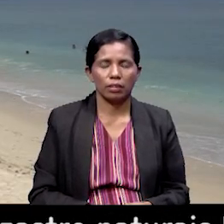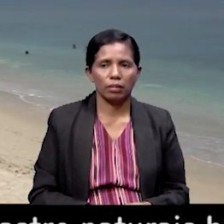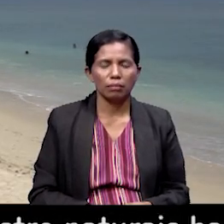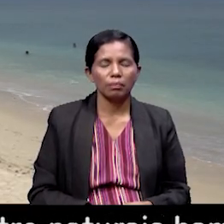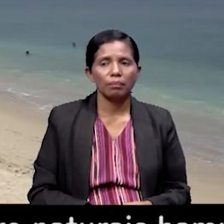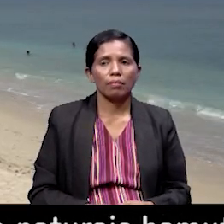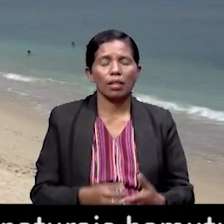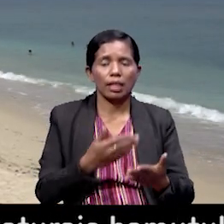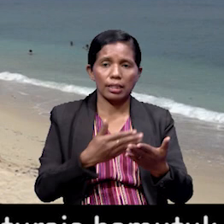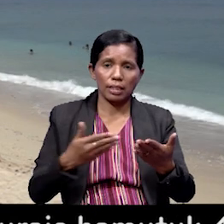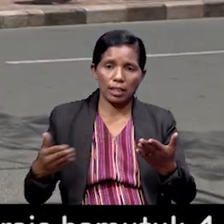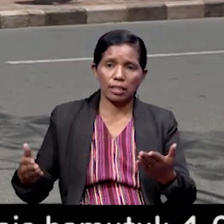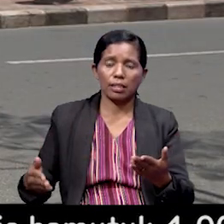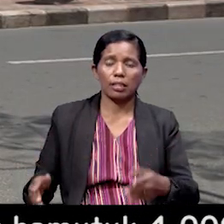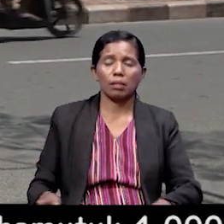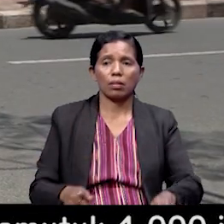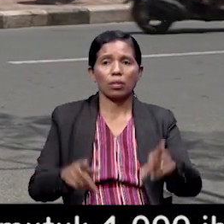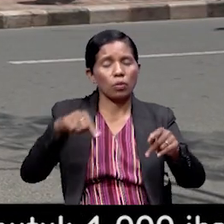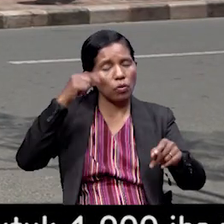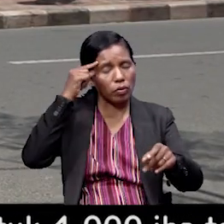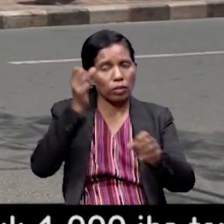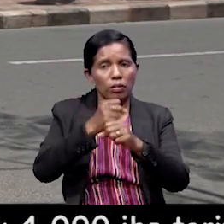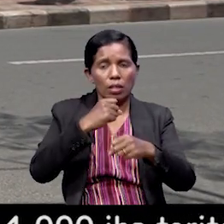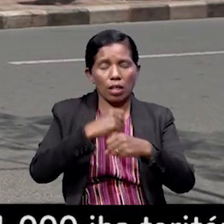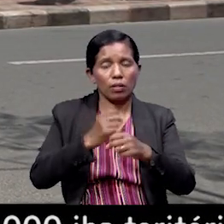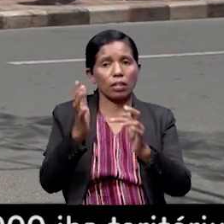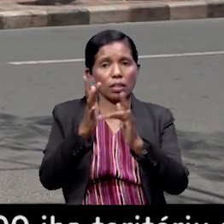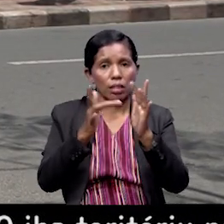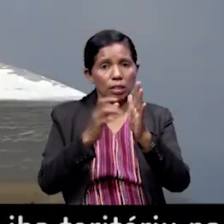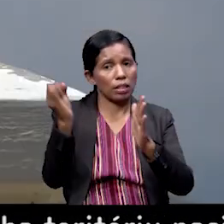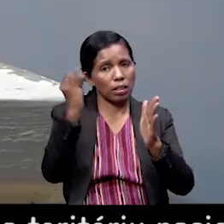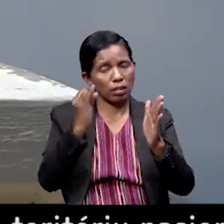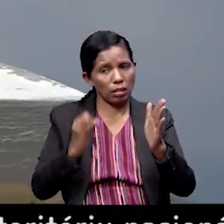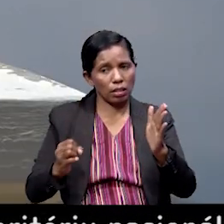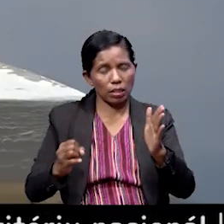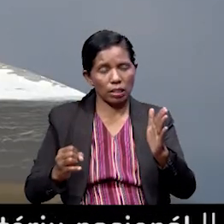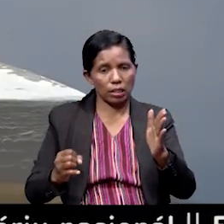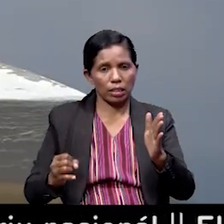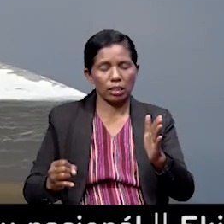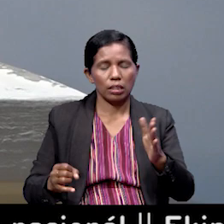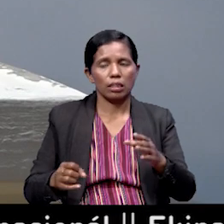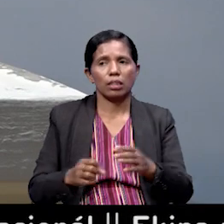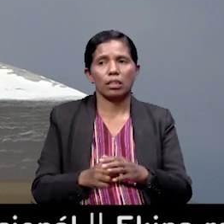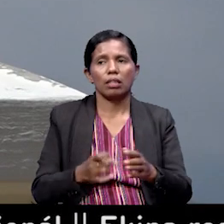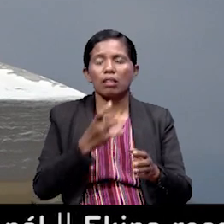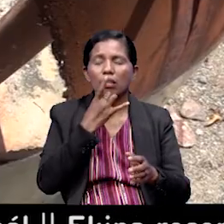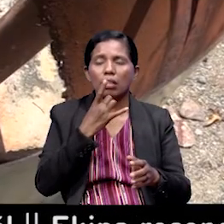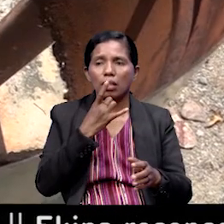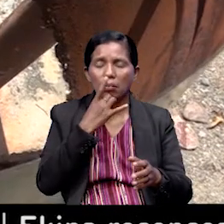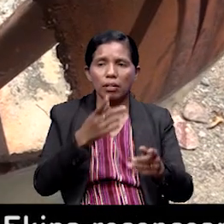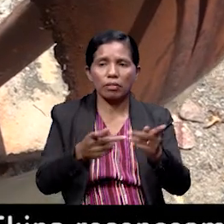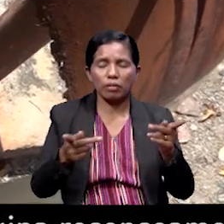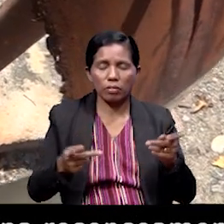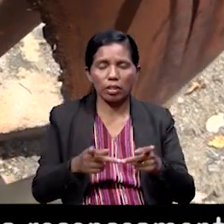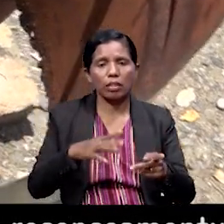Facilidade pública nebe governo construi ia area branca balun komesaat hanesan lampu fatin lisu